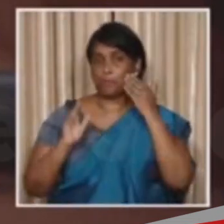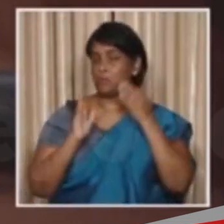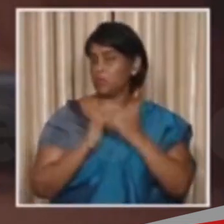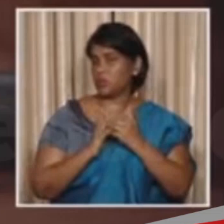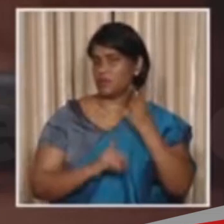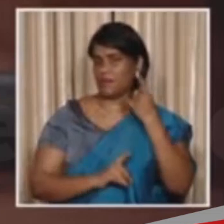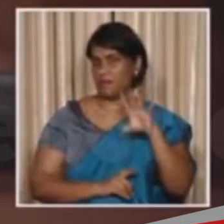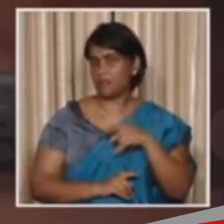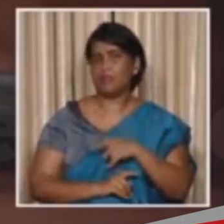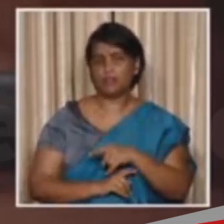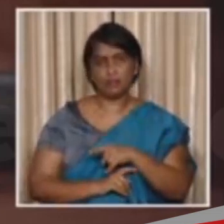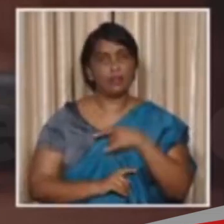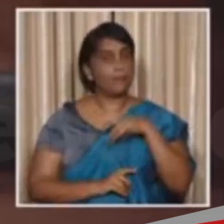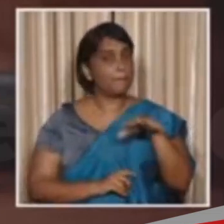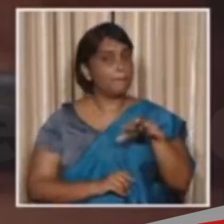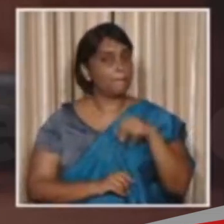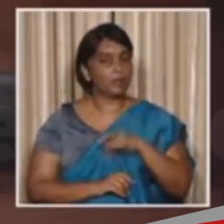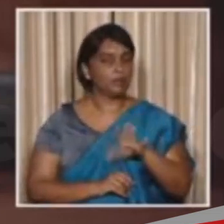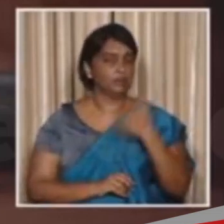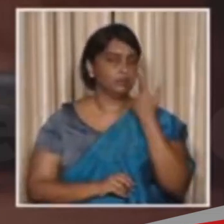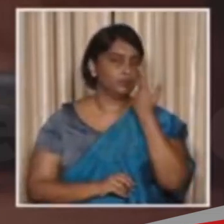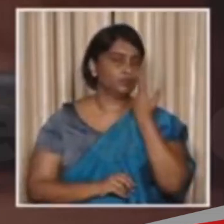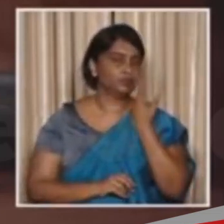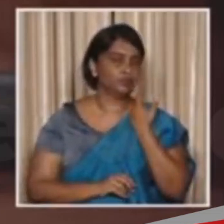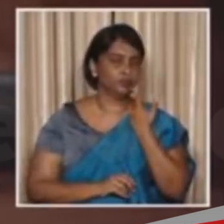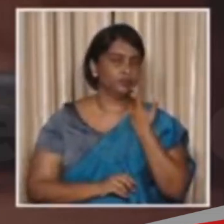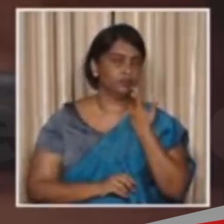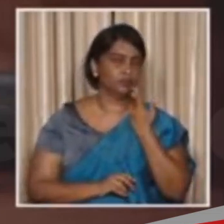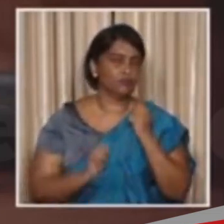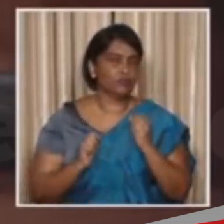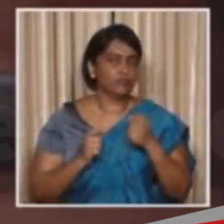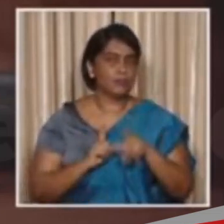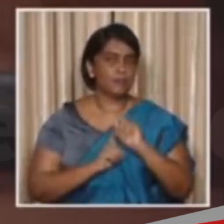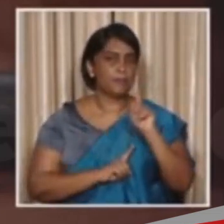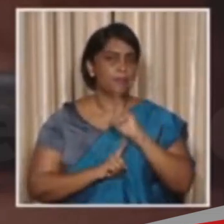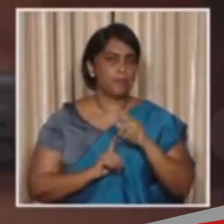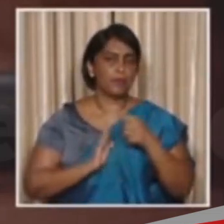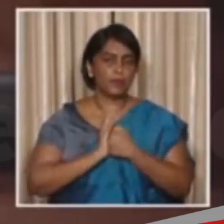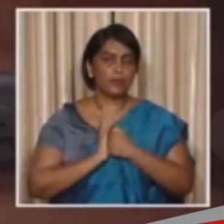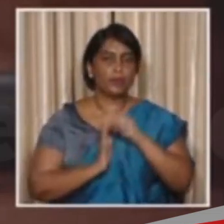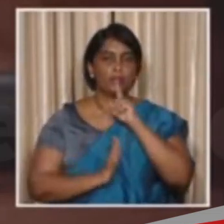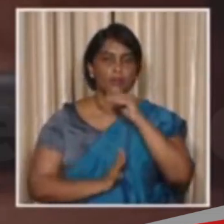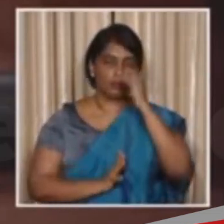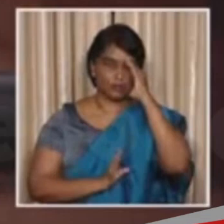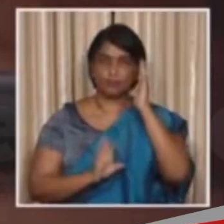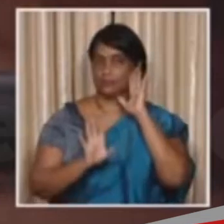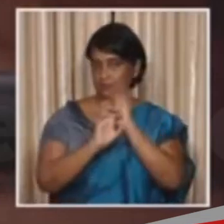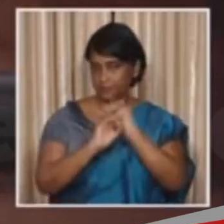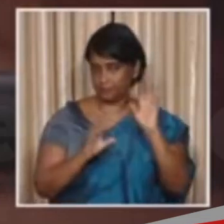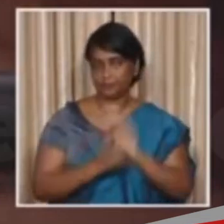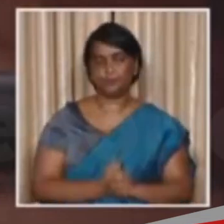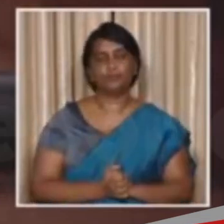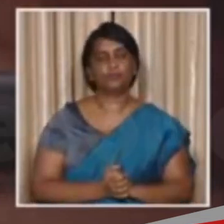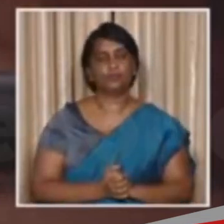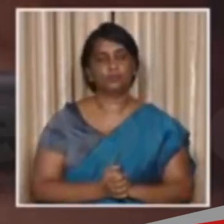වෙනුවෙන් පාවිච්චි කිරීමේ කනගාටුදායක උත්සාහයක් මා මේ පාර්ලිමේන්තුවේදී ගරු කථානායකතුමා නිලදරු කරන්නේ.